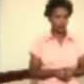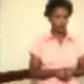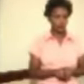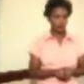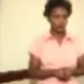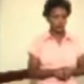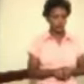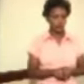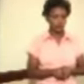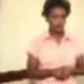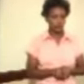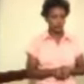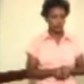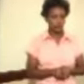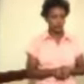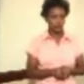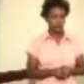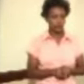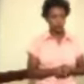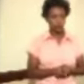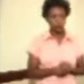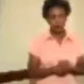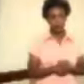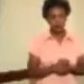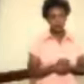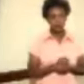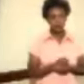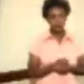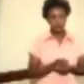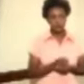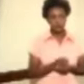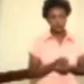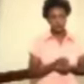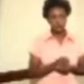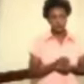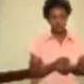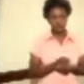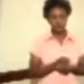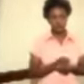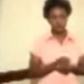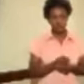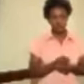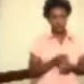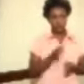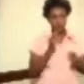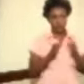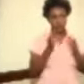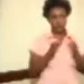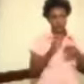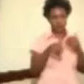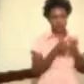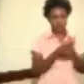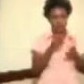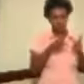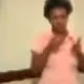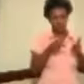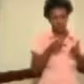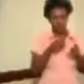commentaire. C'est que le système e-learning est connu. Système de fibre